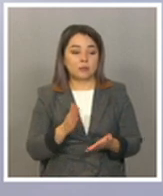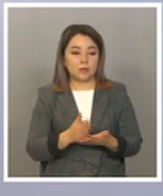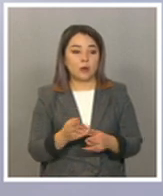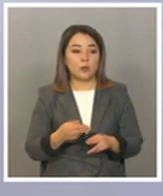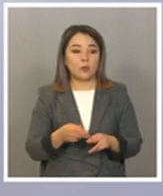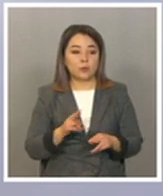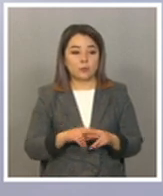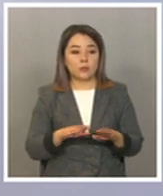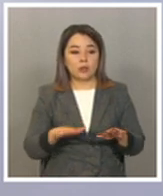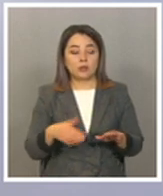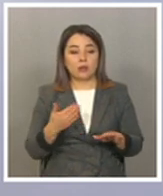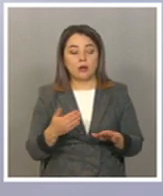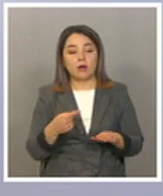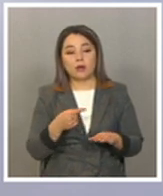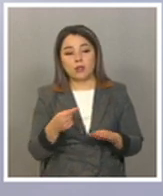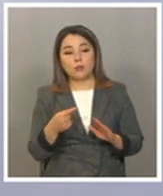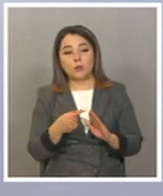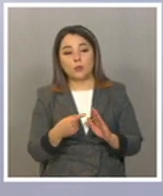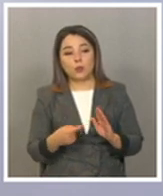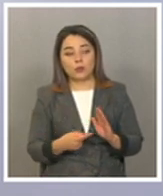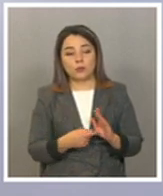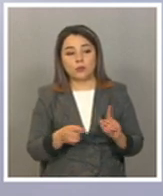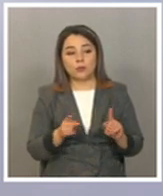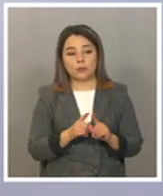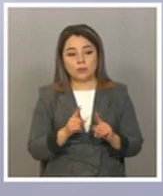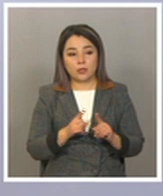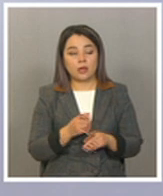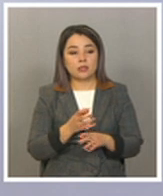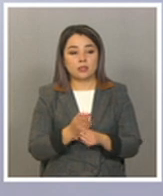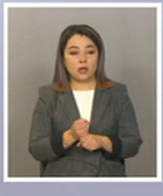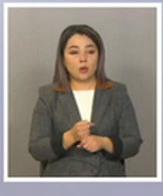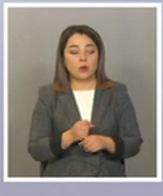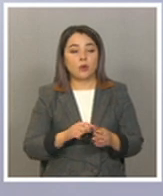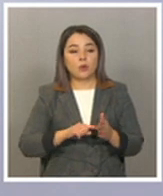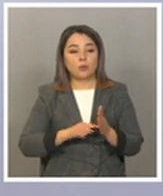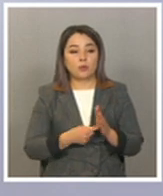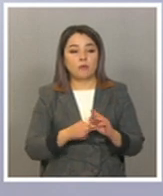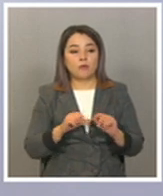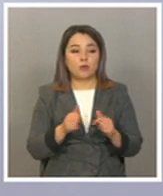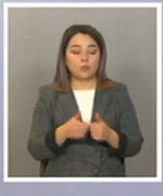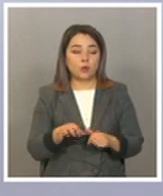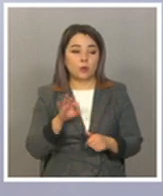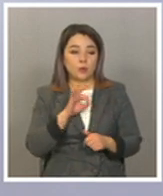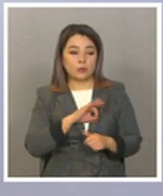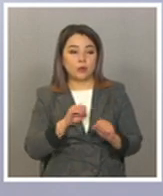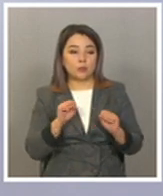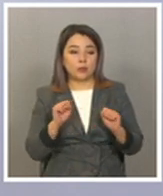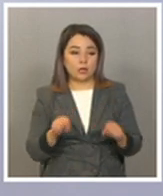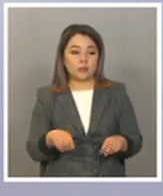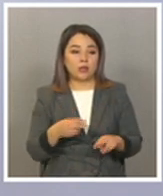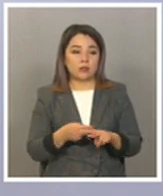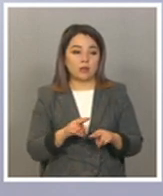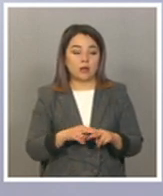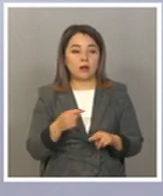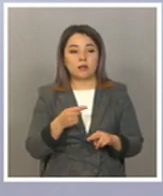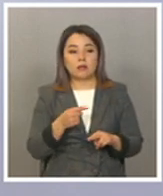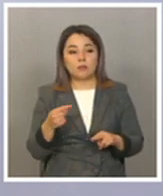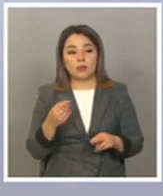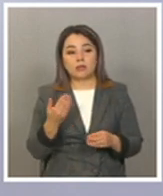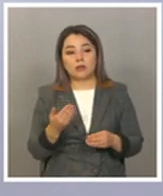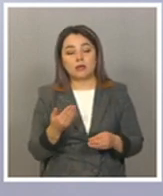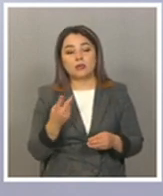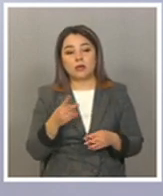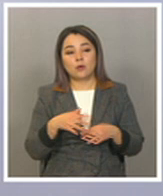бұл жерде алымында да бөлімінде де қысқаша көбейту формуласын қолдануға келеді. Алымында 2